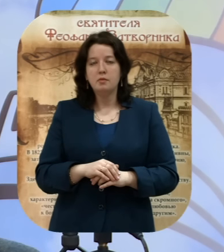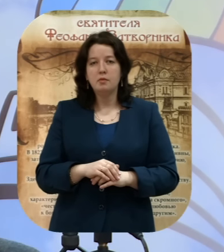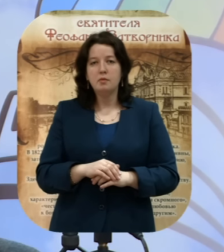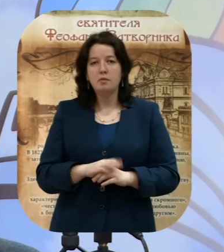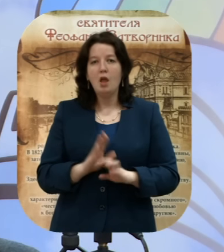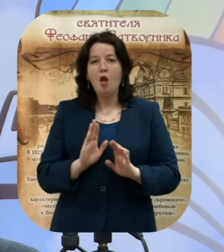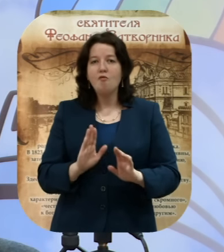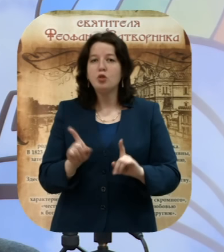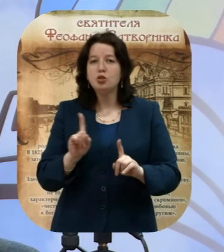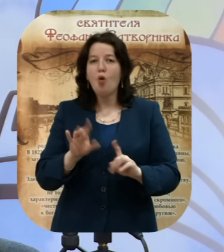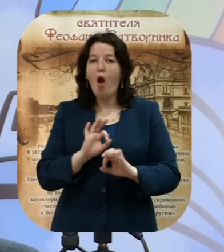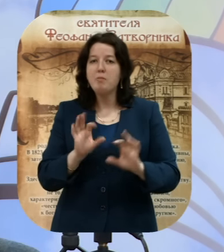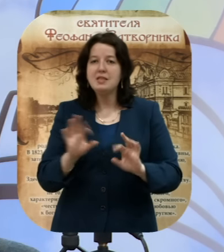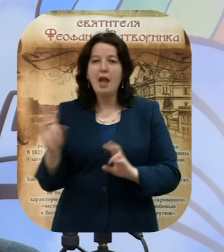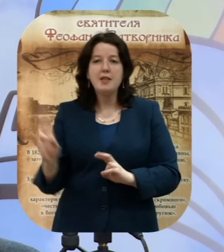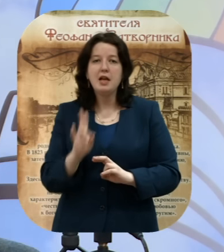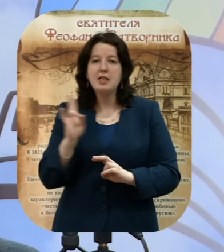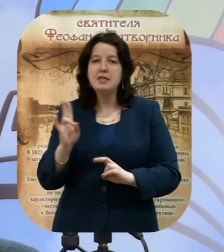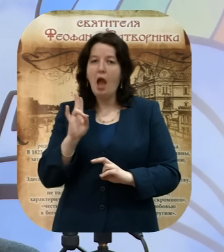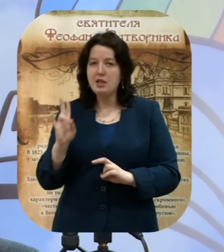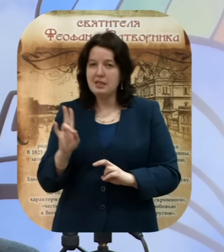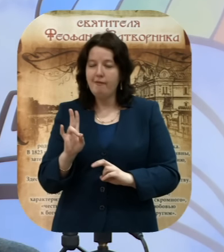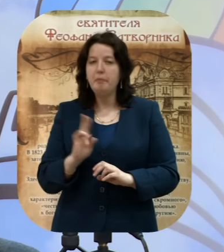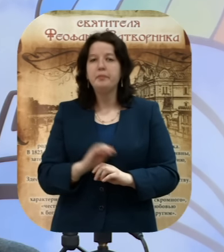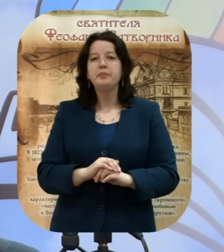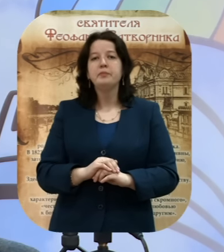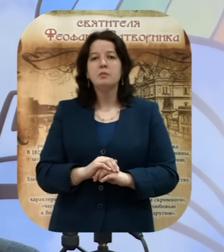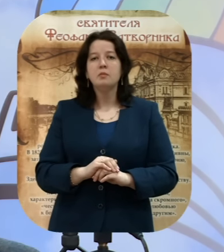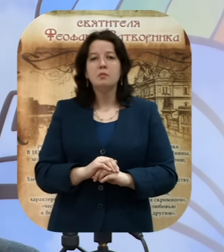Вот что говорит христианство.